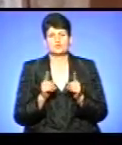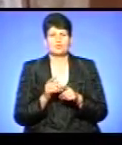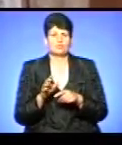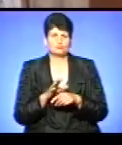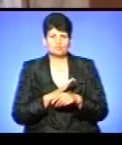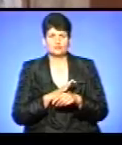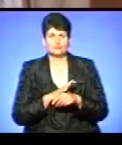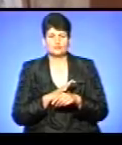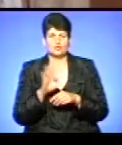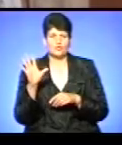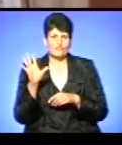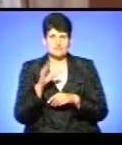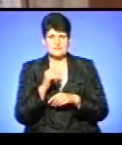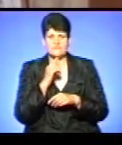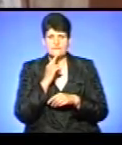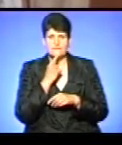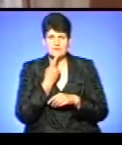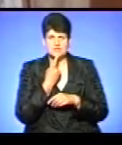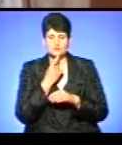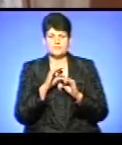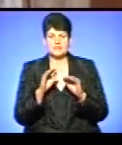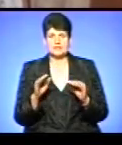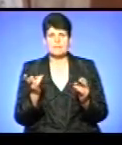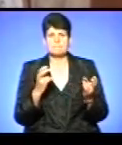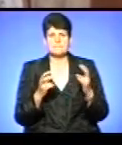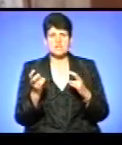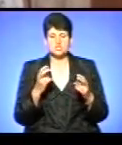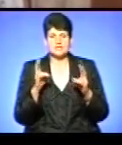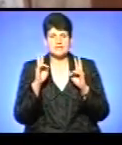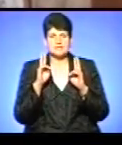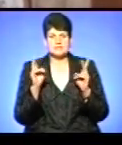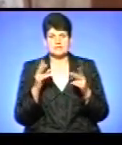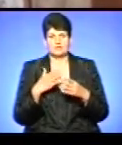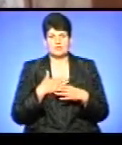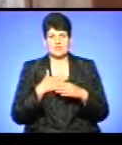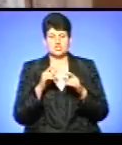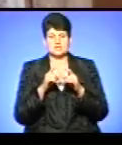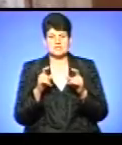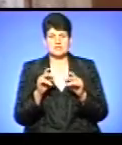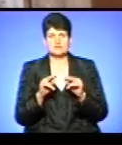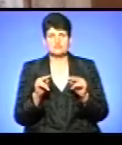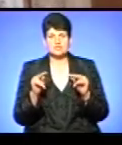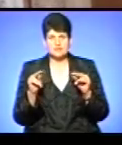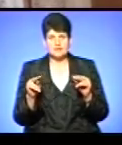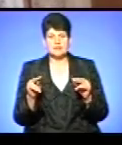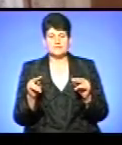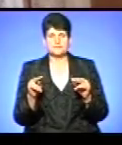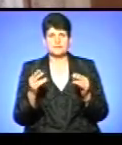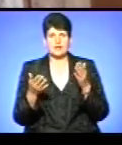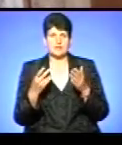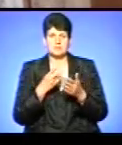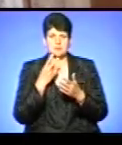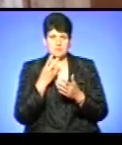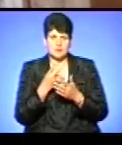всім важко, тому що дітки прийшли, не знають, що добре наш заклад, вчителі, але як ми